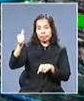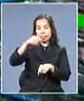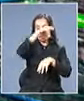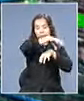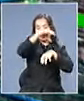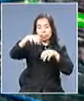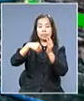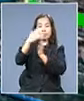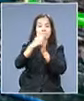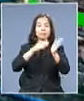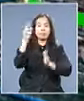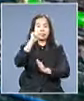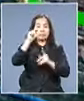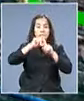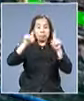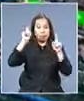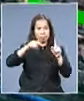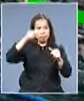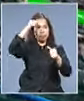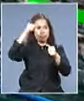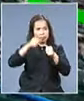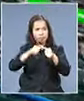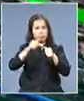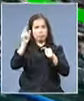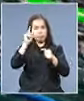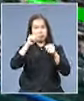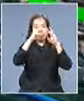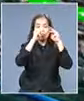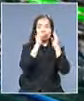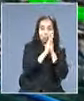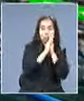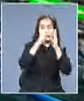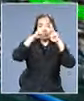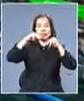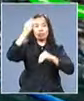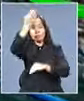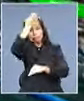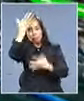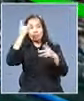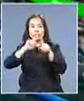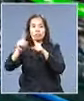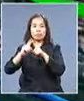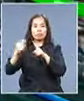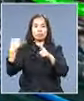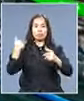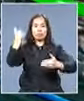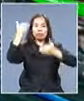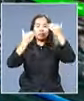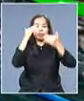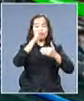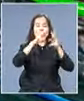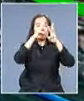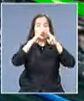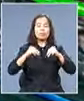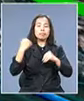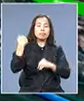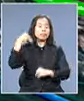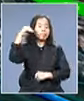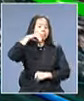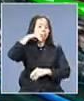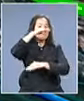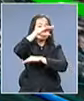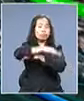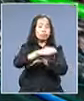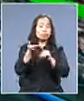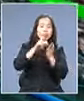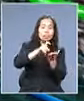งินนี้แต่ว่าต้องจำไว้นะครับว่าไม่ว่าจะเป็นวัดโสมนัสนะครับหรือว่าวัดมงกุฎกษัตริย์ก็ตามจะมีกิจกรรมของวัดในทุกๆเย็นนะครับเพราะฉะนั้นก็ต้องเลือ